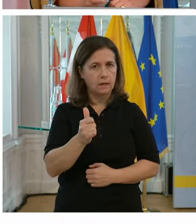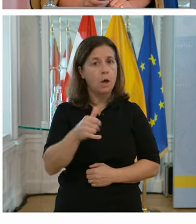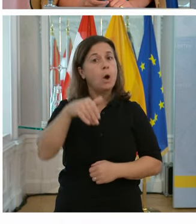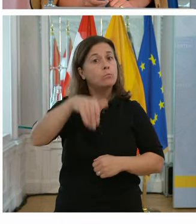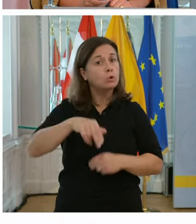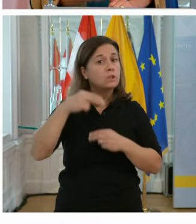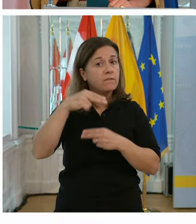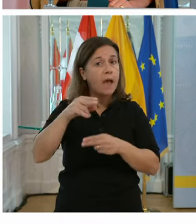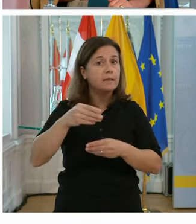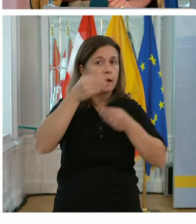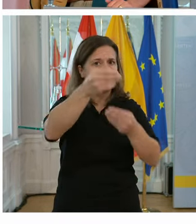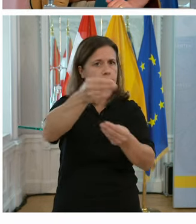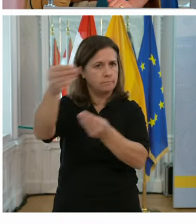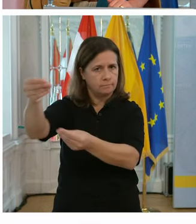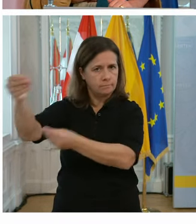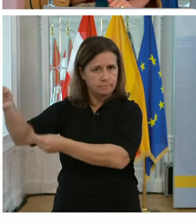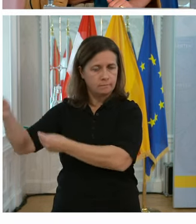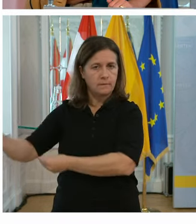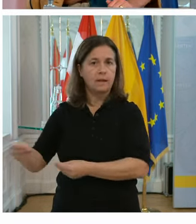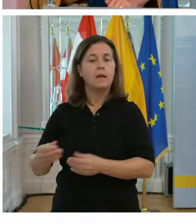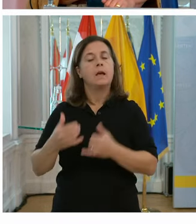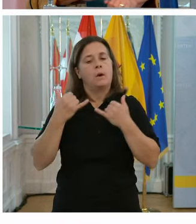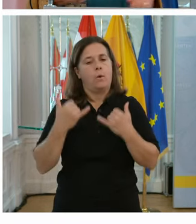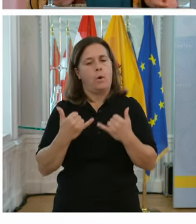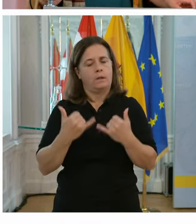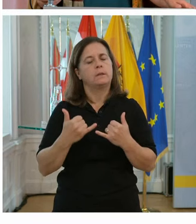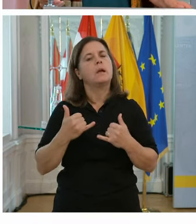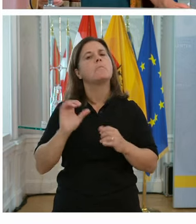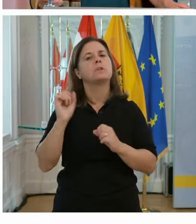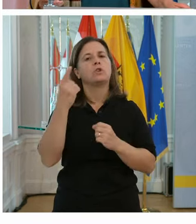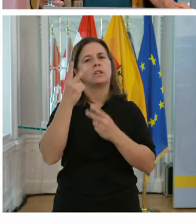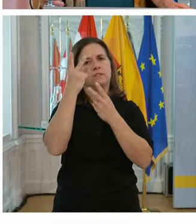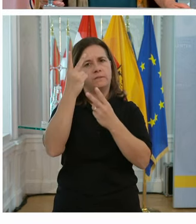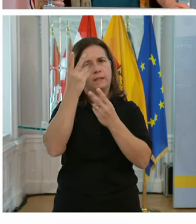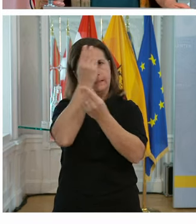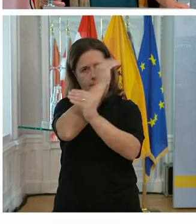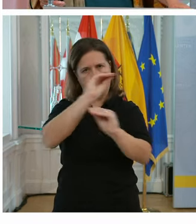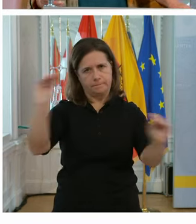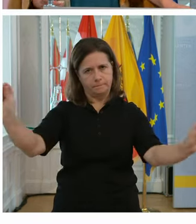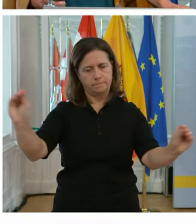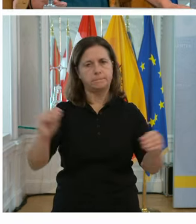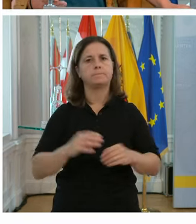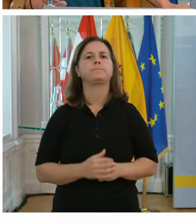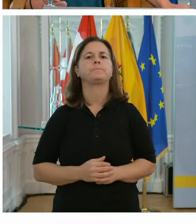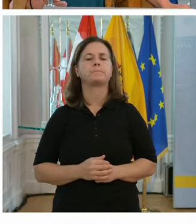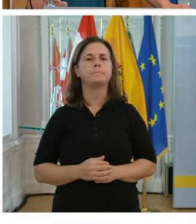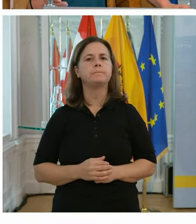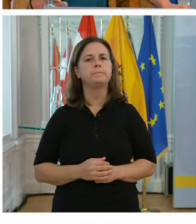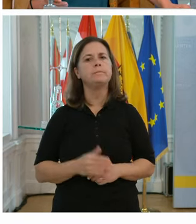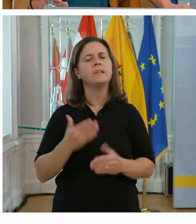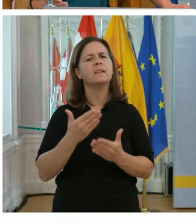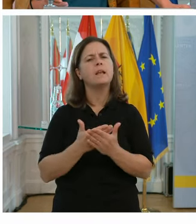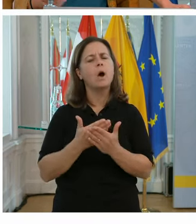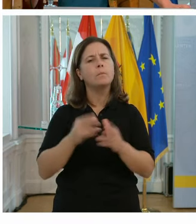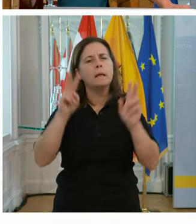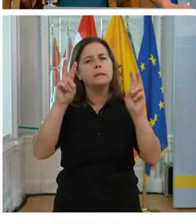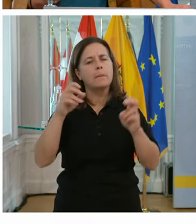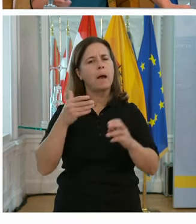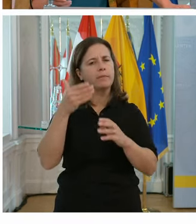müssen wir auch weitergeben. Und das ist mir an der Stelle besonders wichtig. Und vor dem Hintergrund